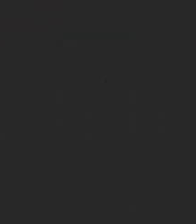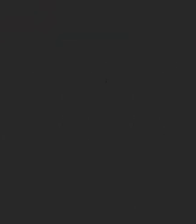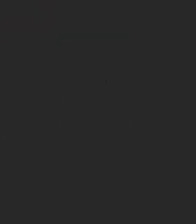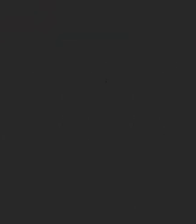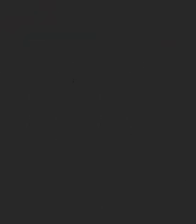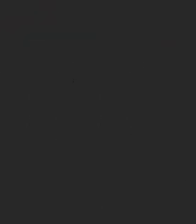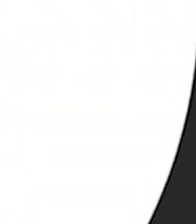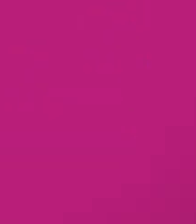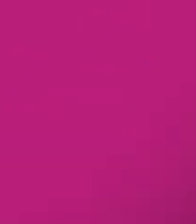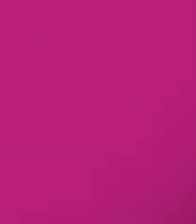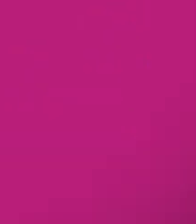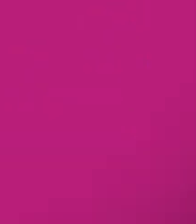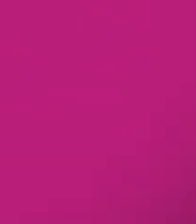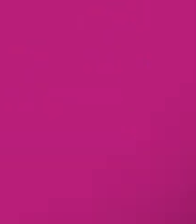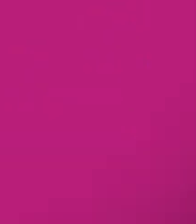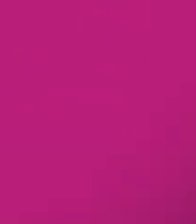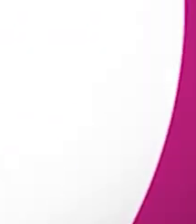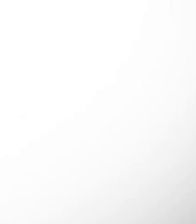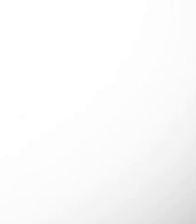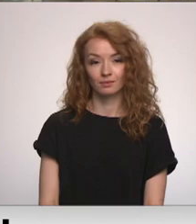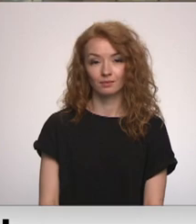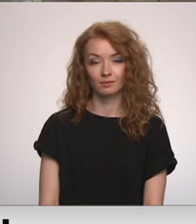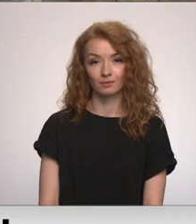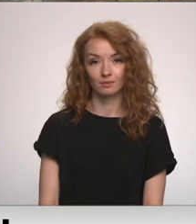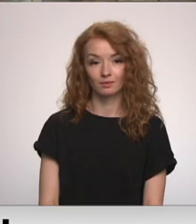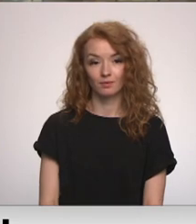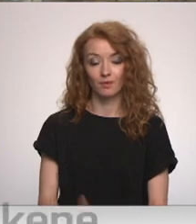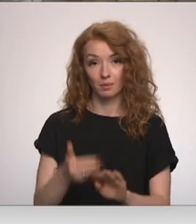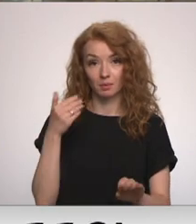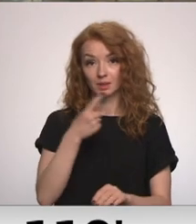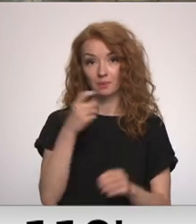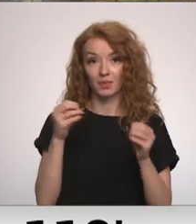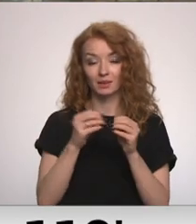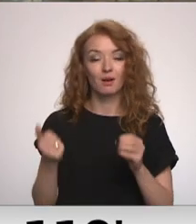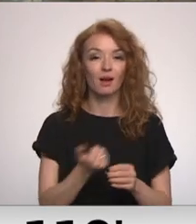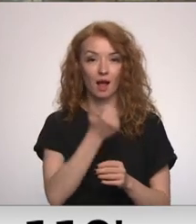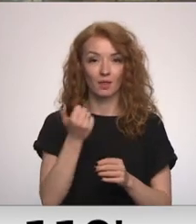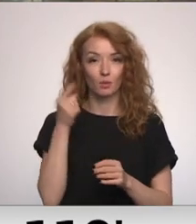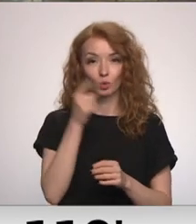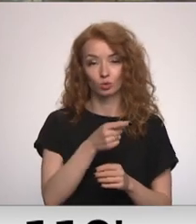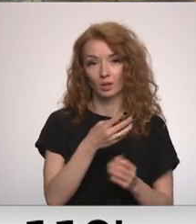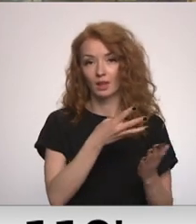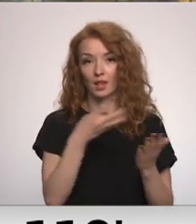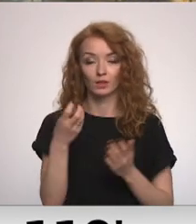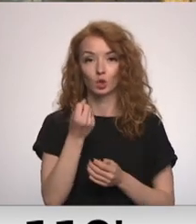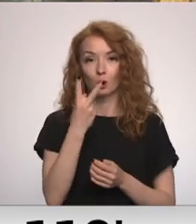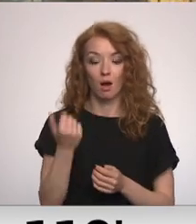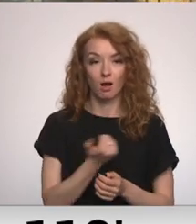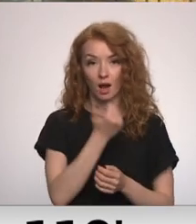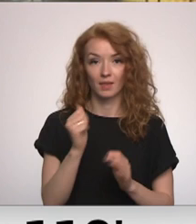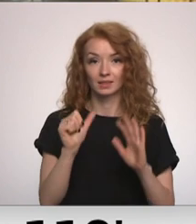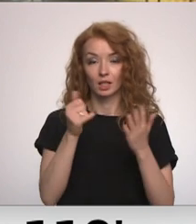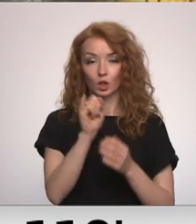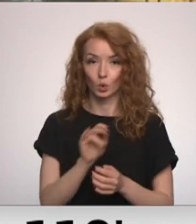Re, viss ēters ir te! Tieši pirms 110 gadiem, 1912. Gada